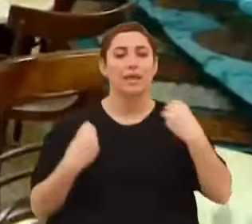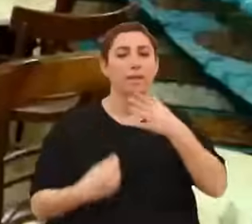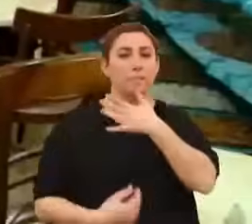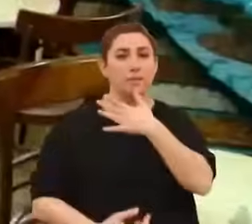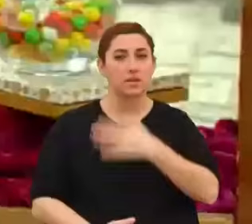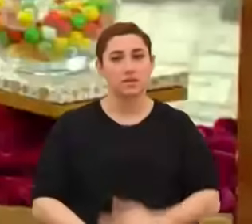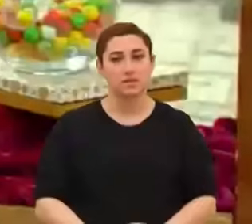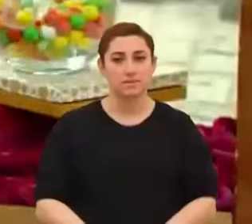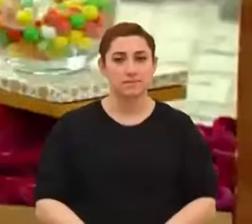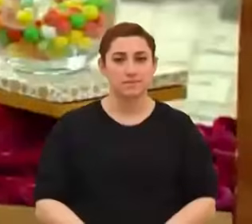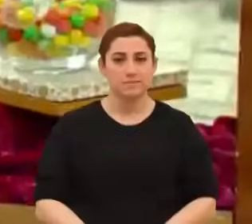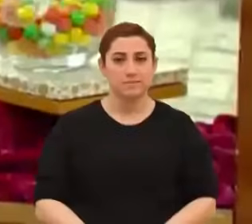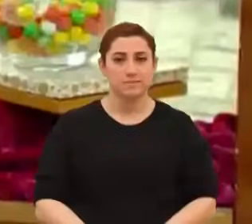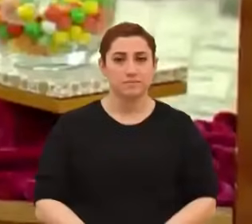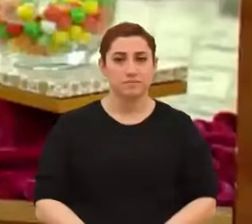iyi bilir.